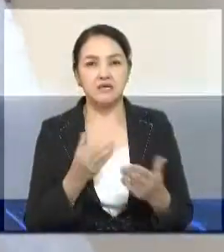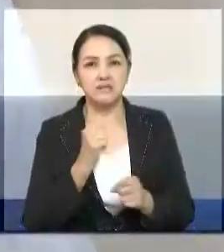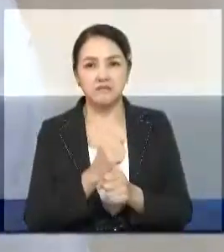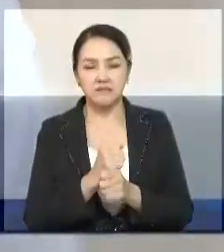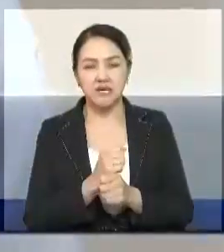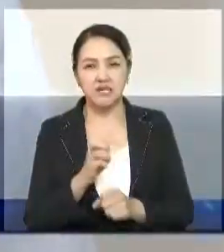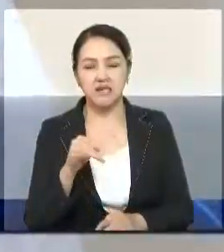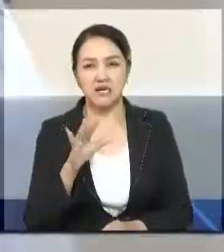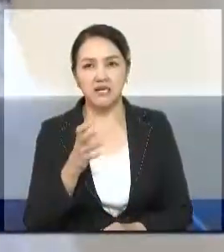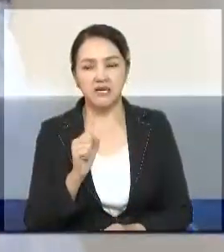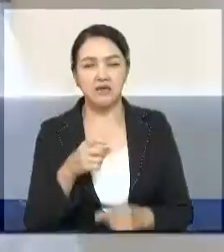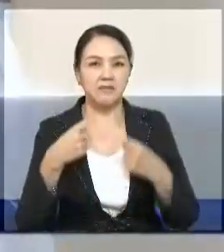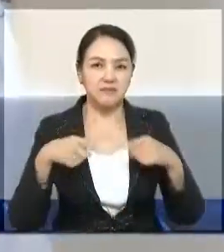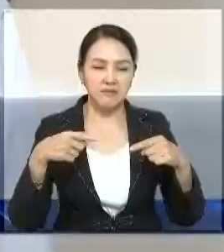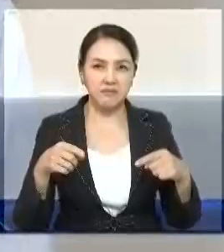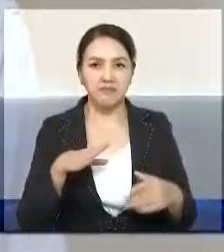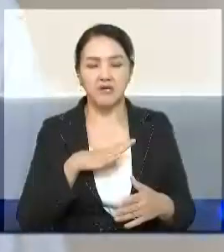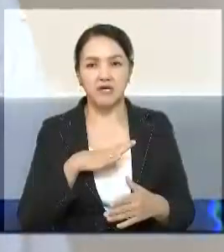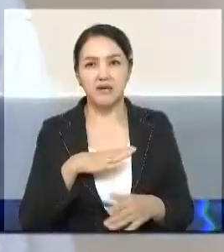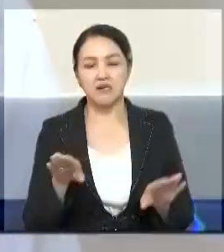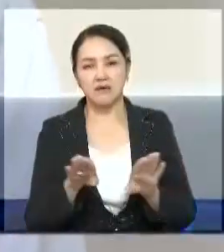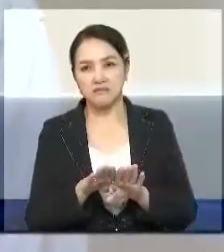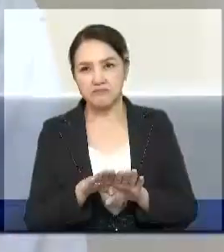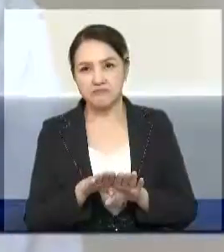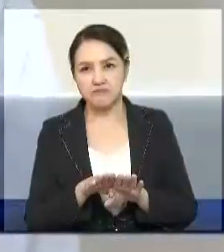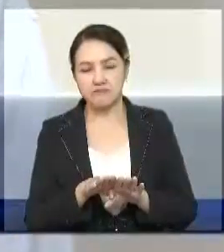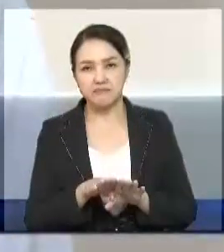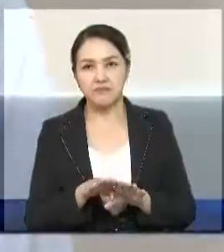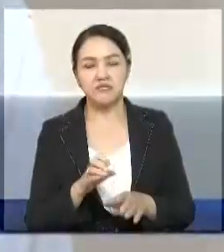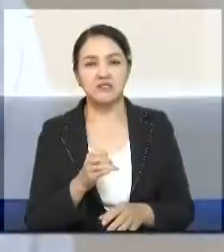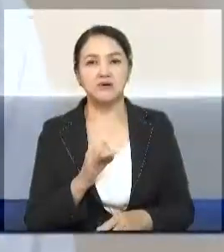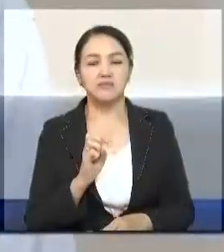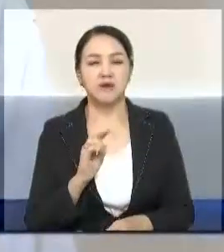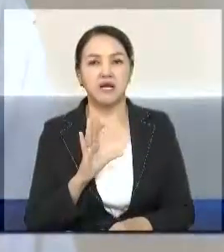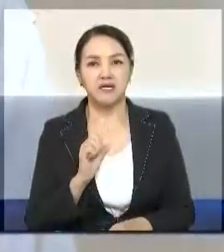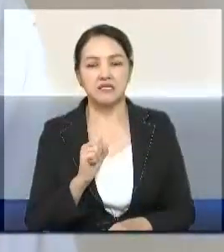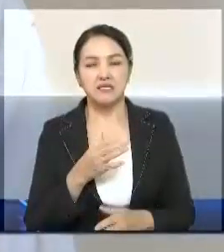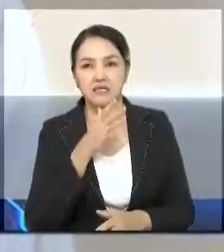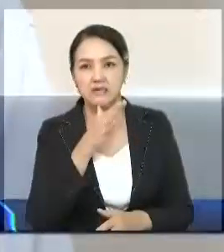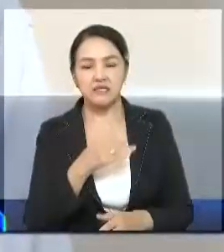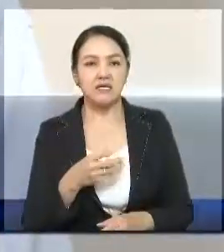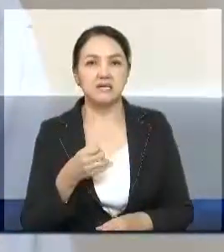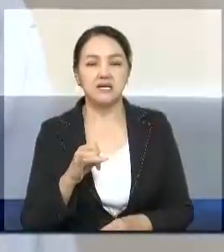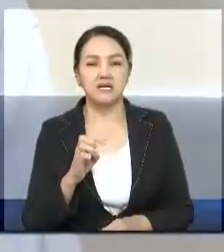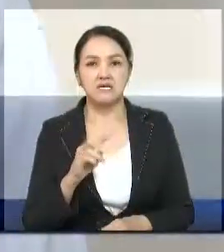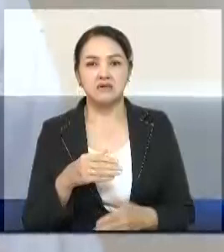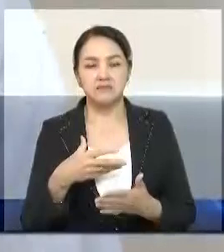жасалған, органика ма, басқа ма деген сияқты. Сондай сұрақ шыққан кезде анализ арқылы